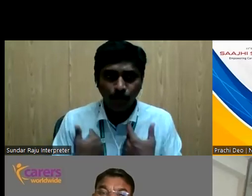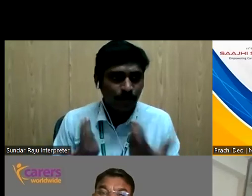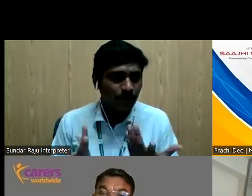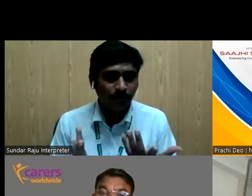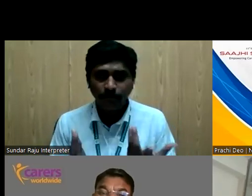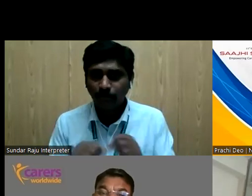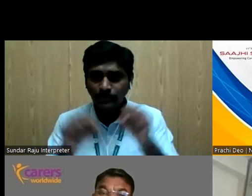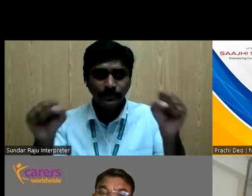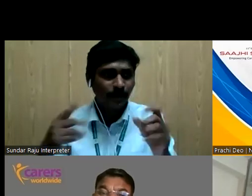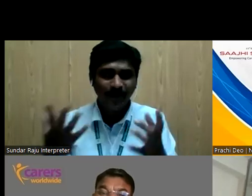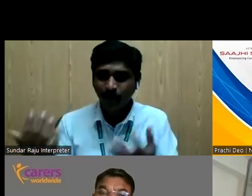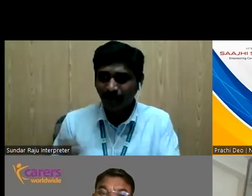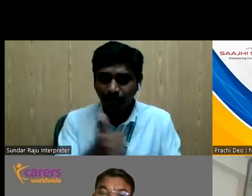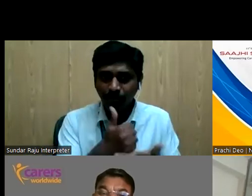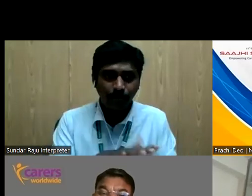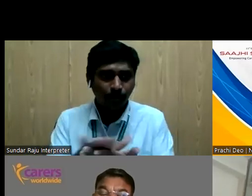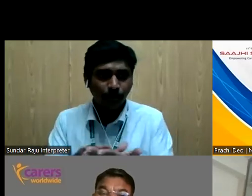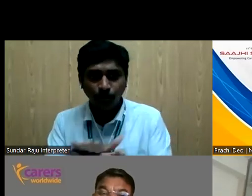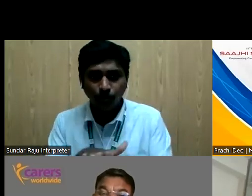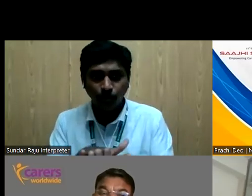में अकेली आई थी और